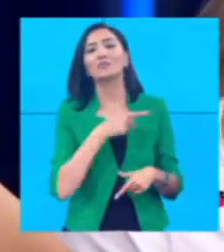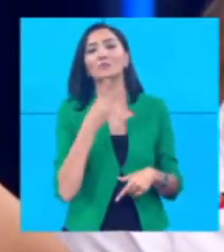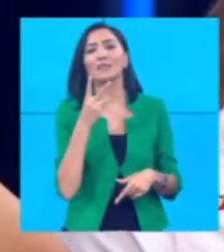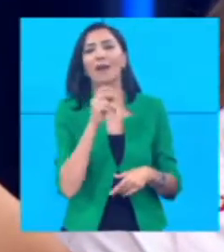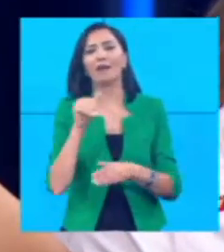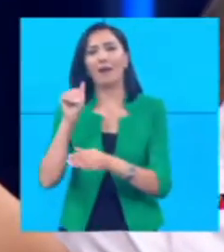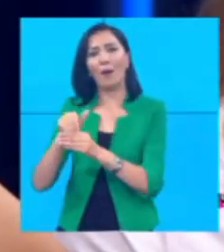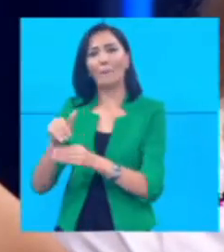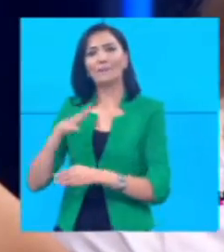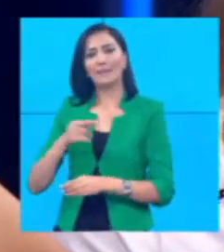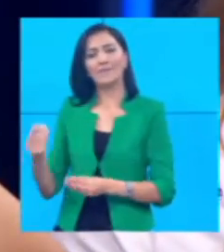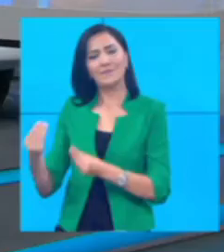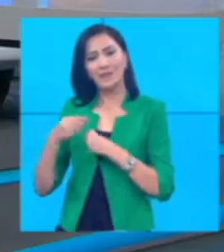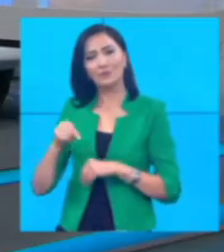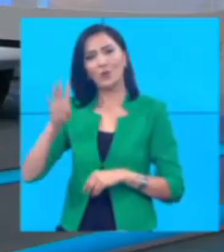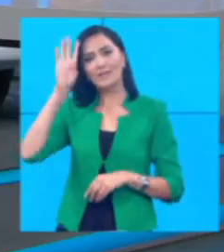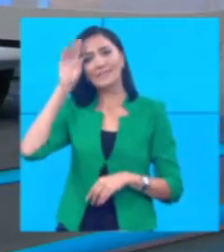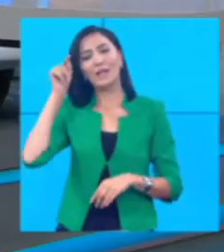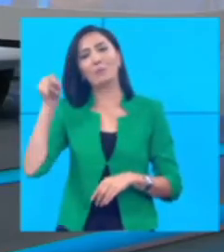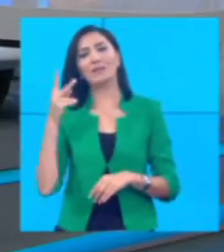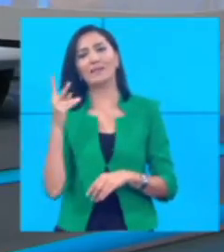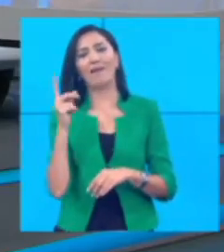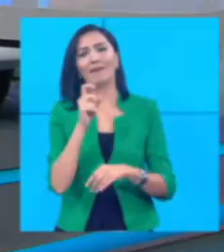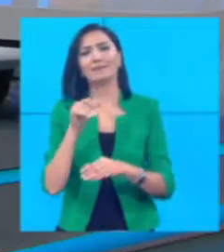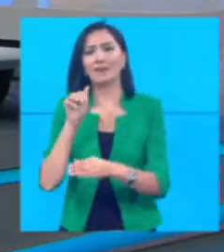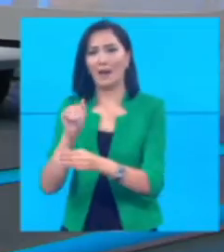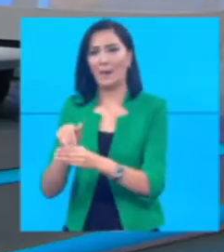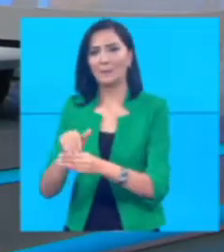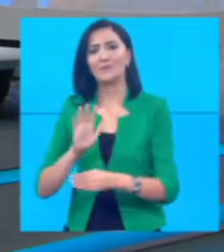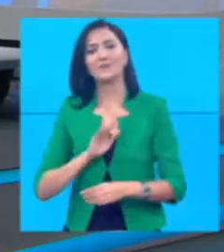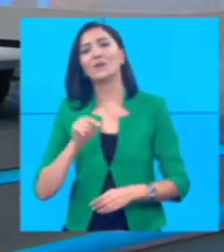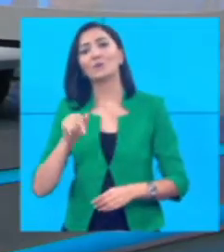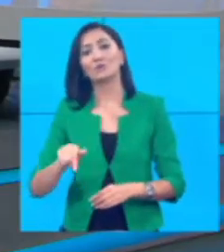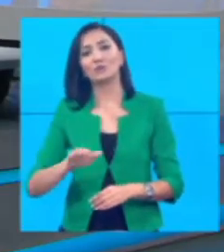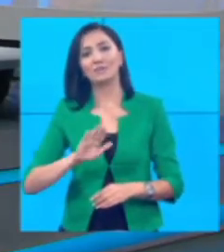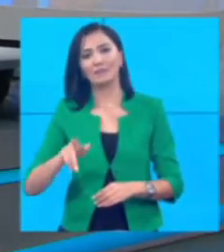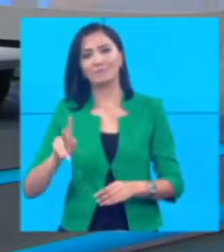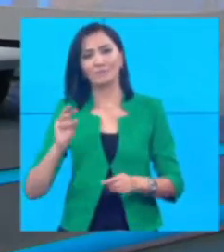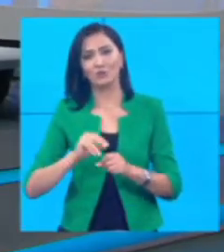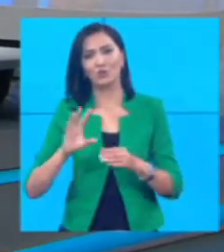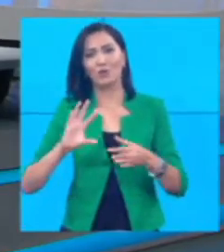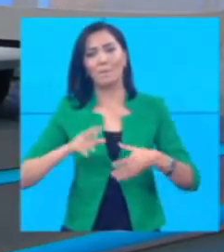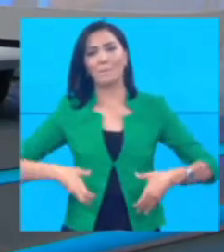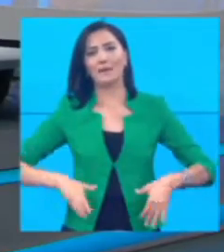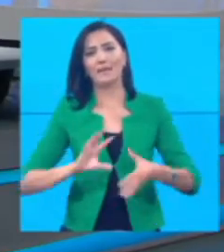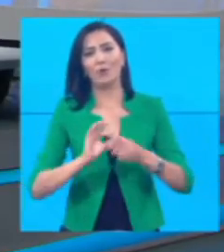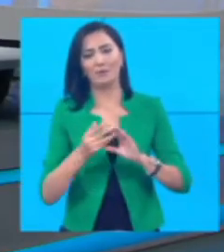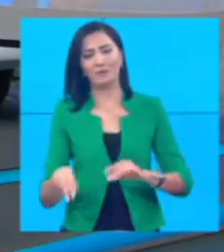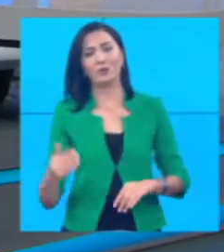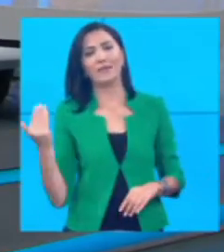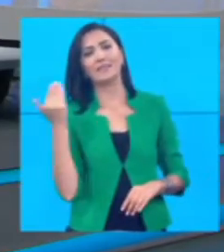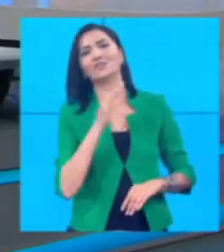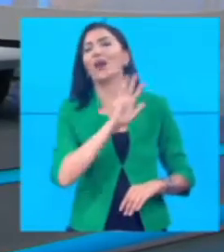ay kamp istedik, verdiler. Şu an İstanbul'da 2 aydır kamptayız. Buradan gideceğiz olimpiyat, paralimpik